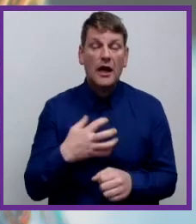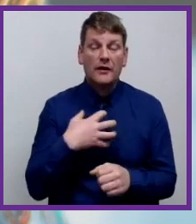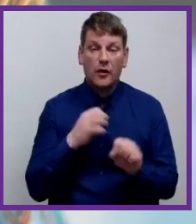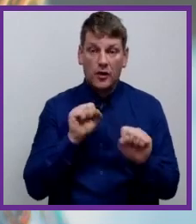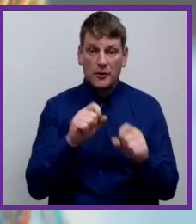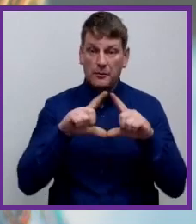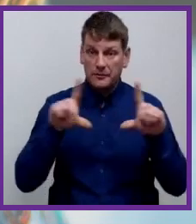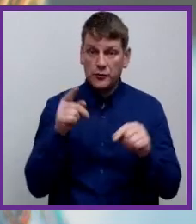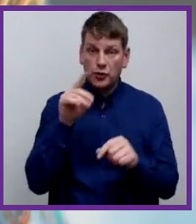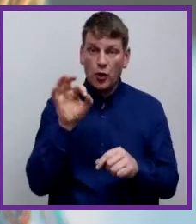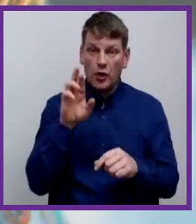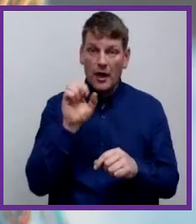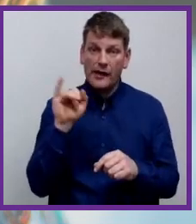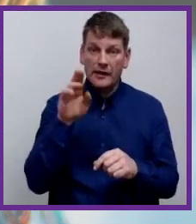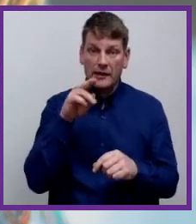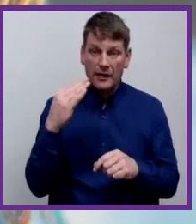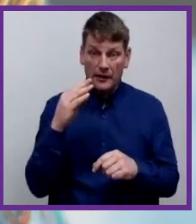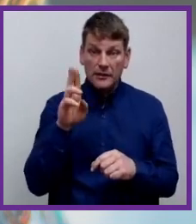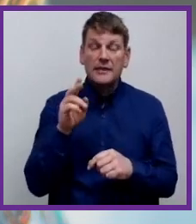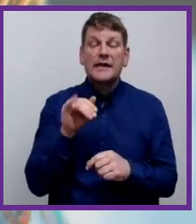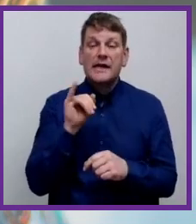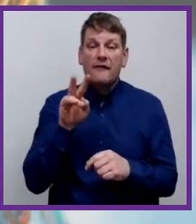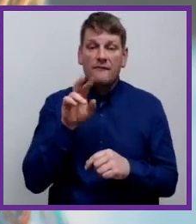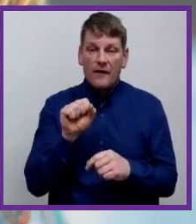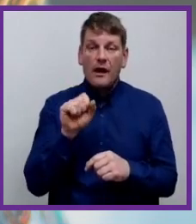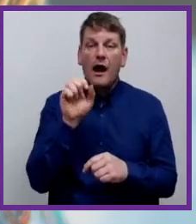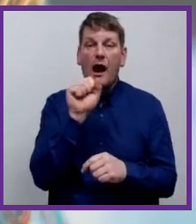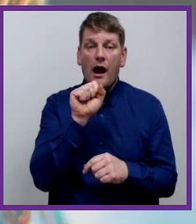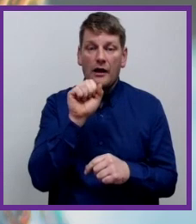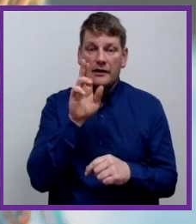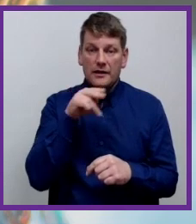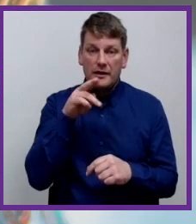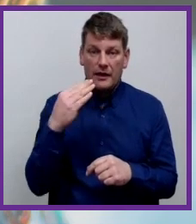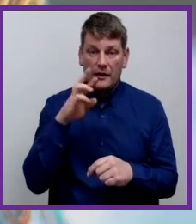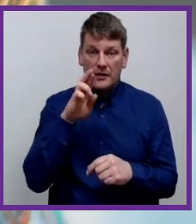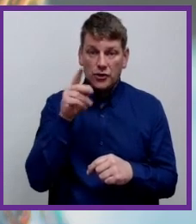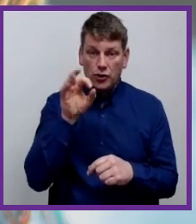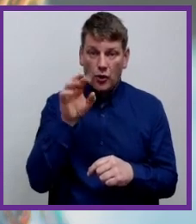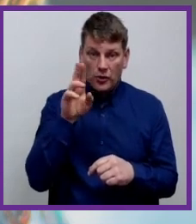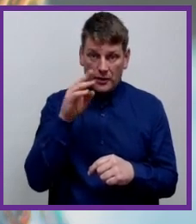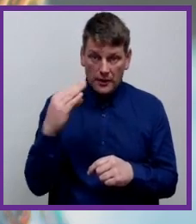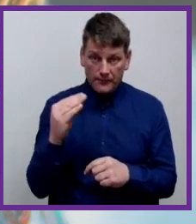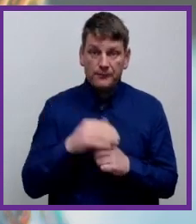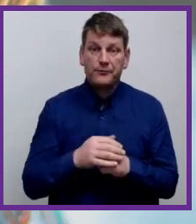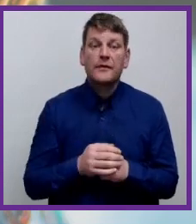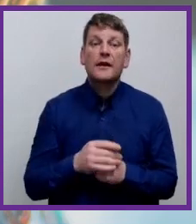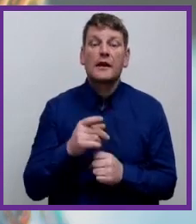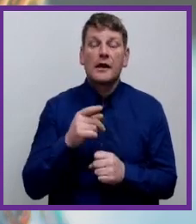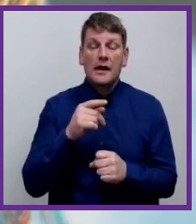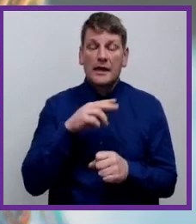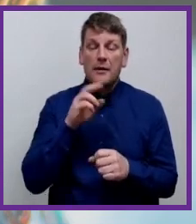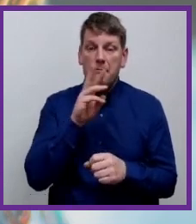Zvērināta advokātu biroja Sorainen partneri Ieva Andersone, jurists ārlietu ministra padomnieks Mārtiņš